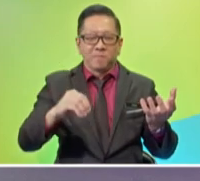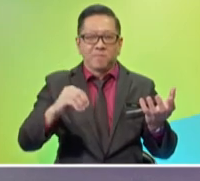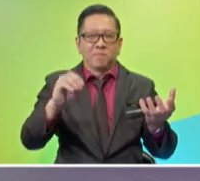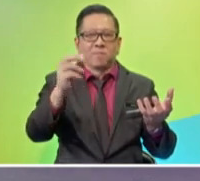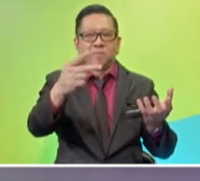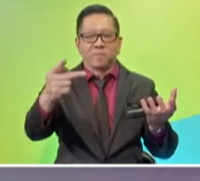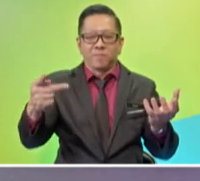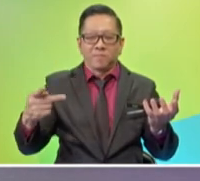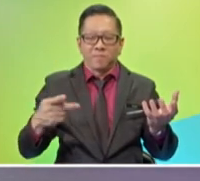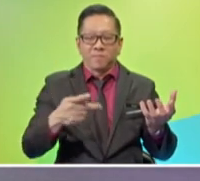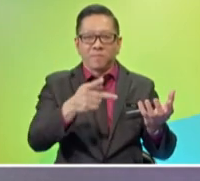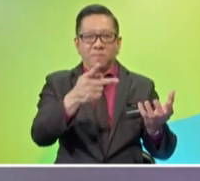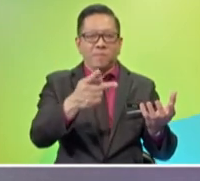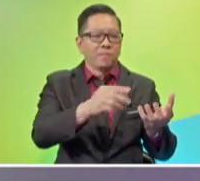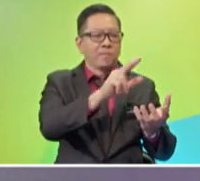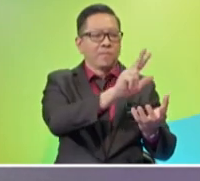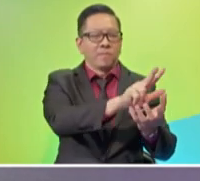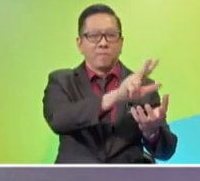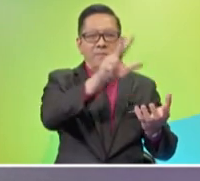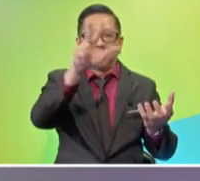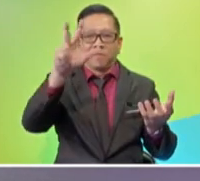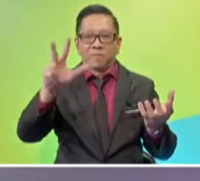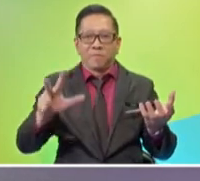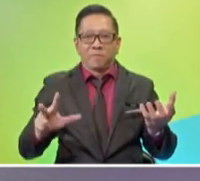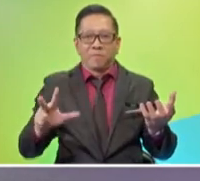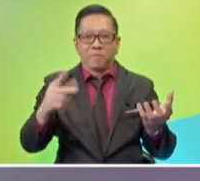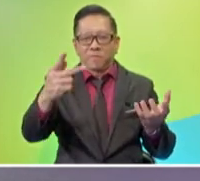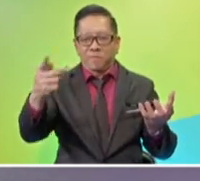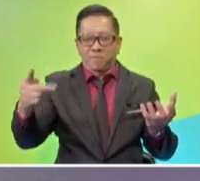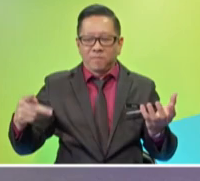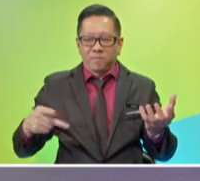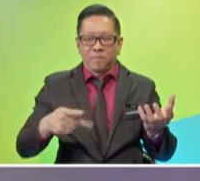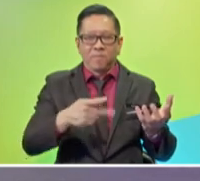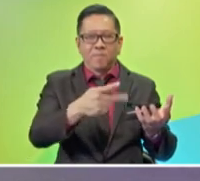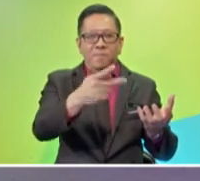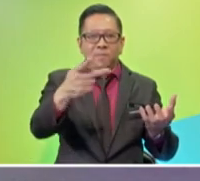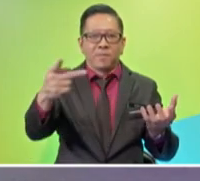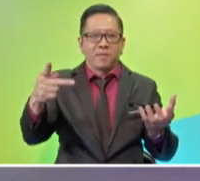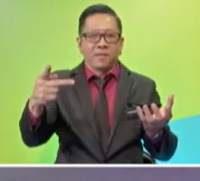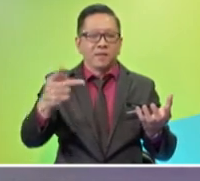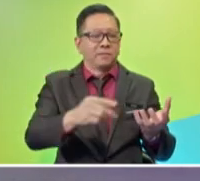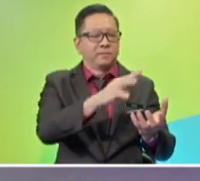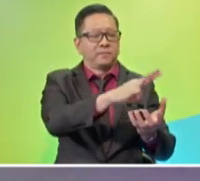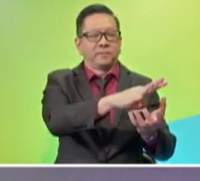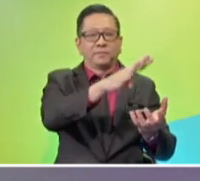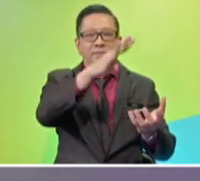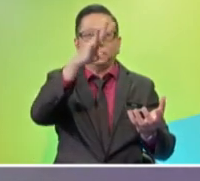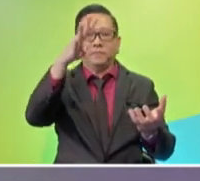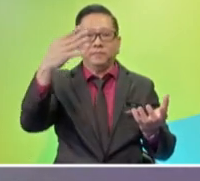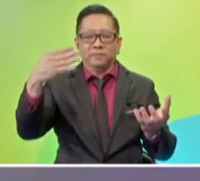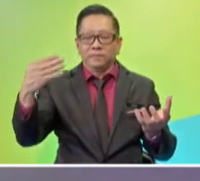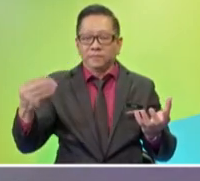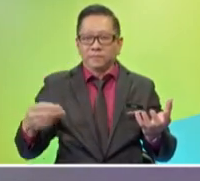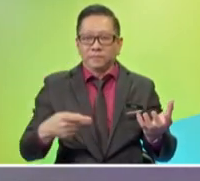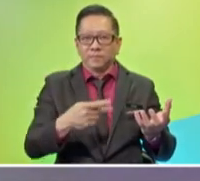yang ketiga. Ya. Kita pancing dia, letak dalam kolam. Ikan yang keempat. Ikan ni semua